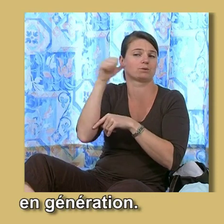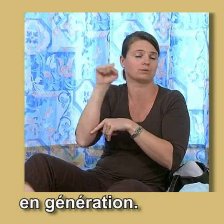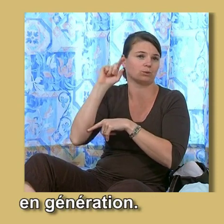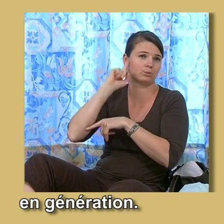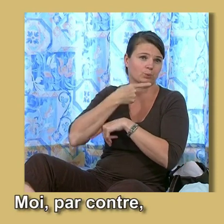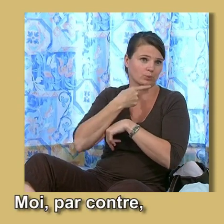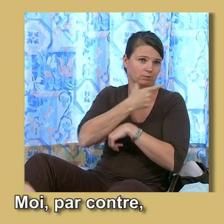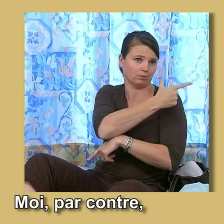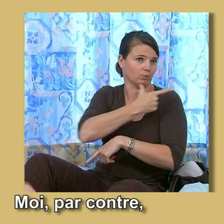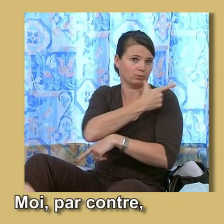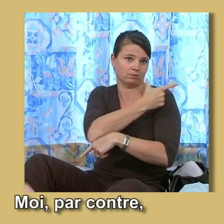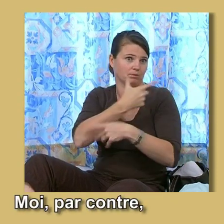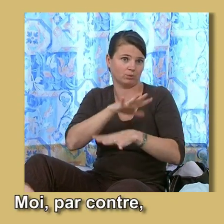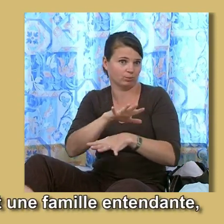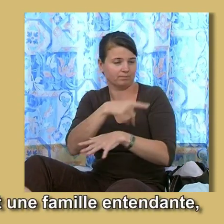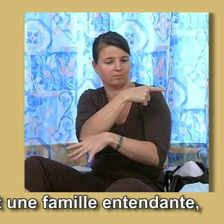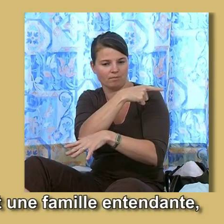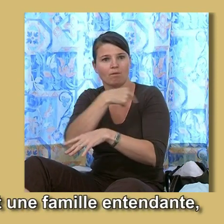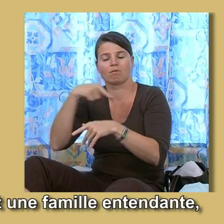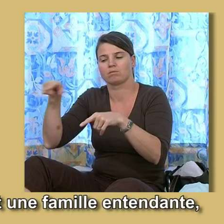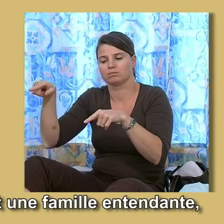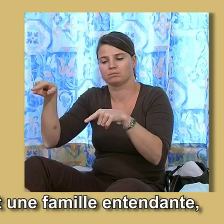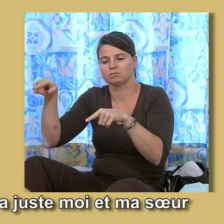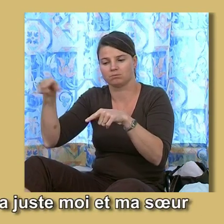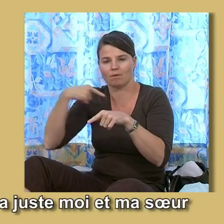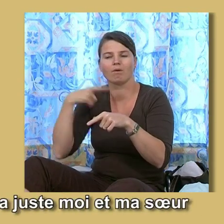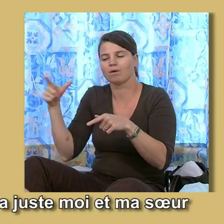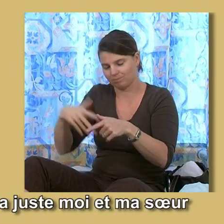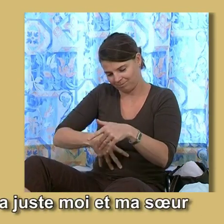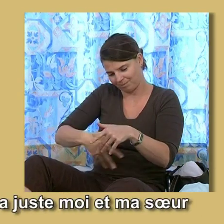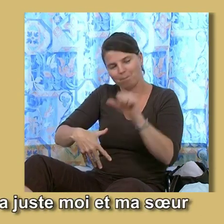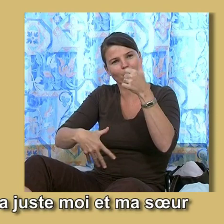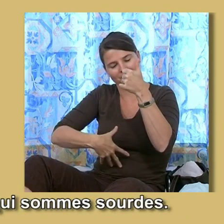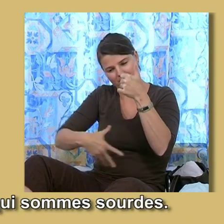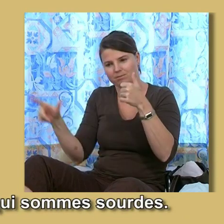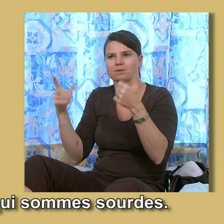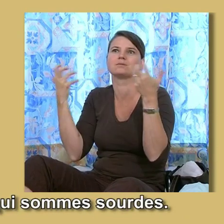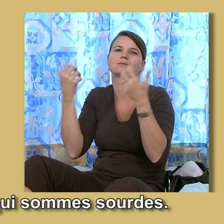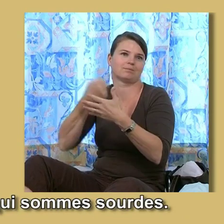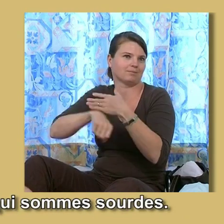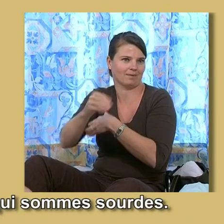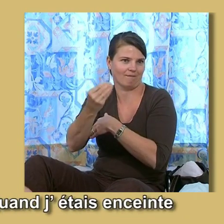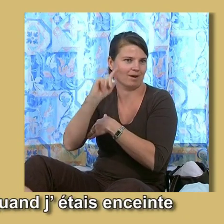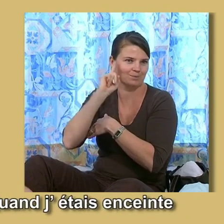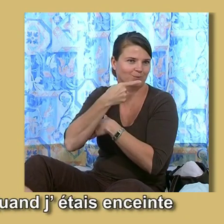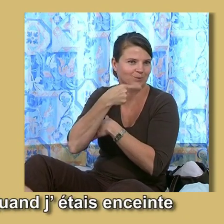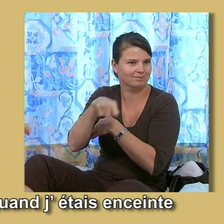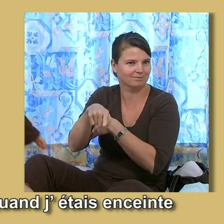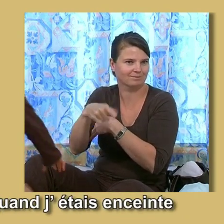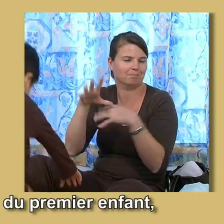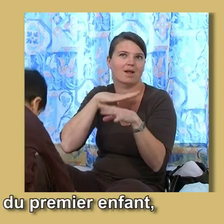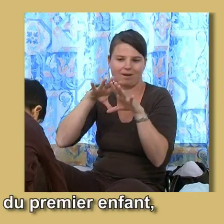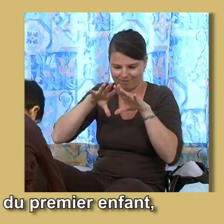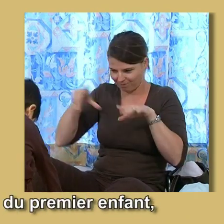génération en génération. Et moi, par contre, c'est une famille entendante et il y a juste moi et ma sœur qui sommes sourdes. Et quand j'étais enceinte de mon premier